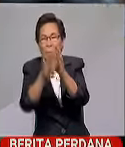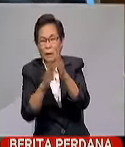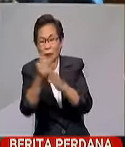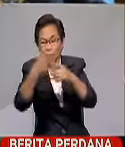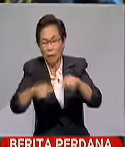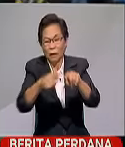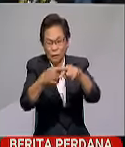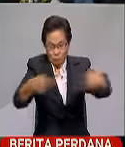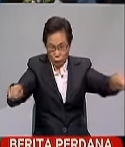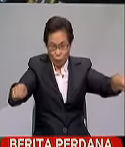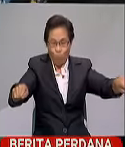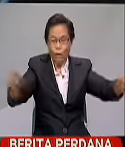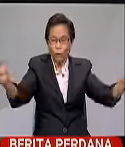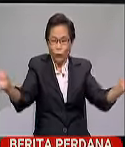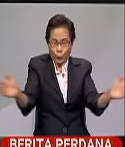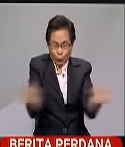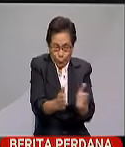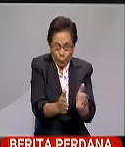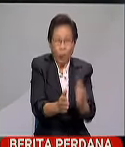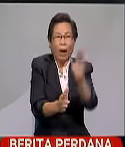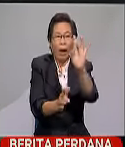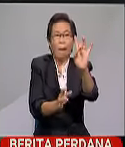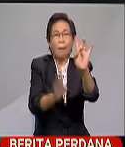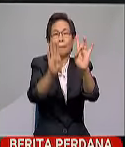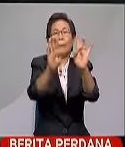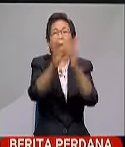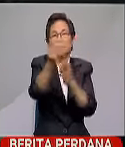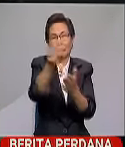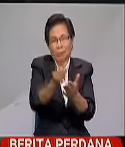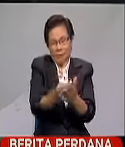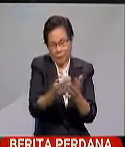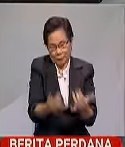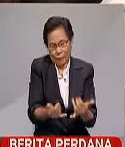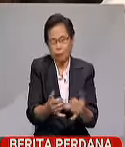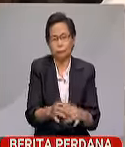namun jurang itu berjaya dikecilkan kepada RM8 bilion.